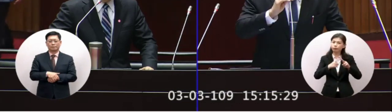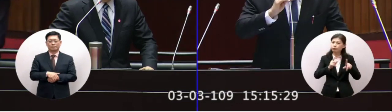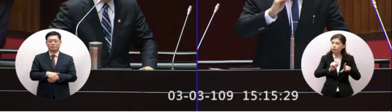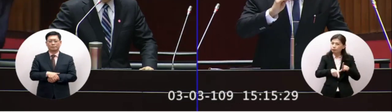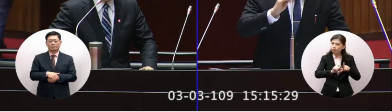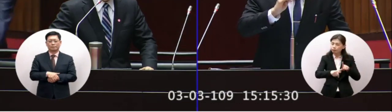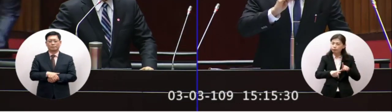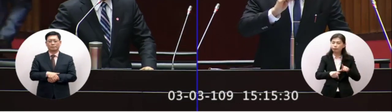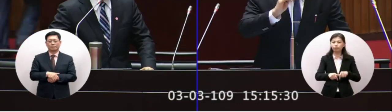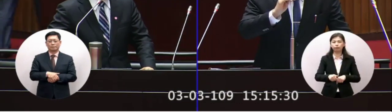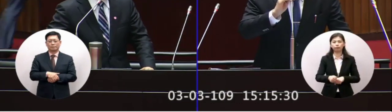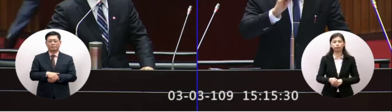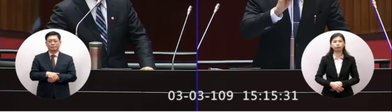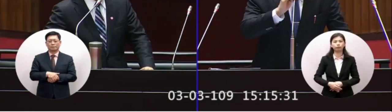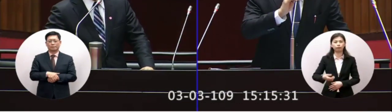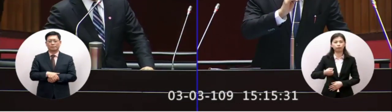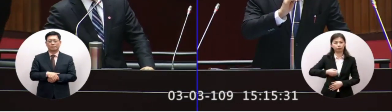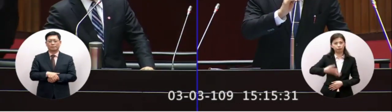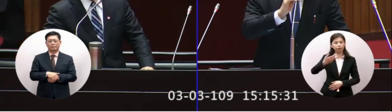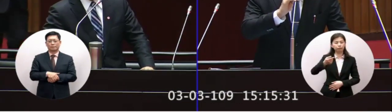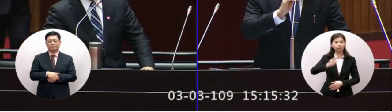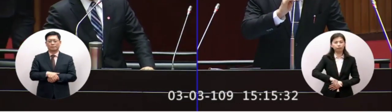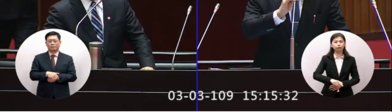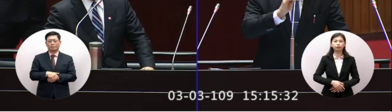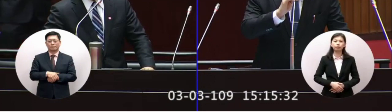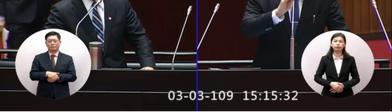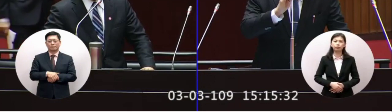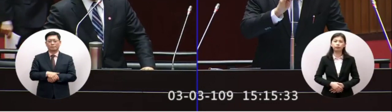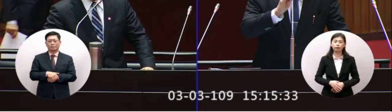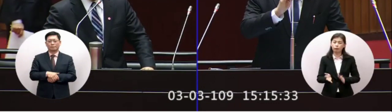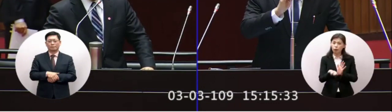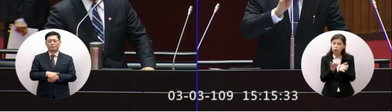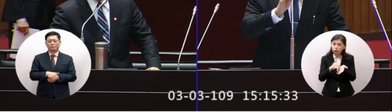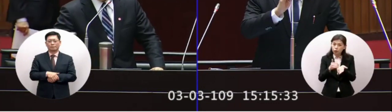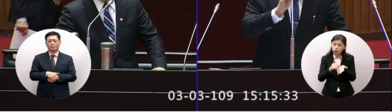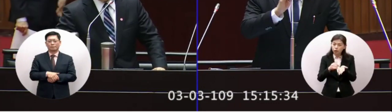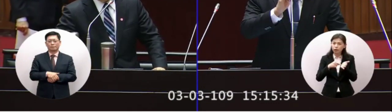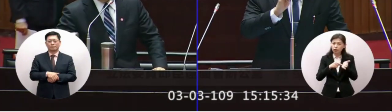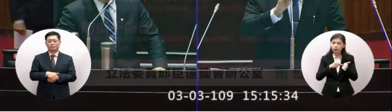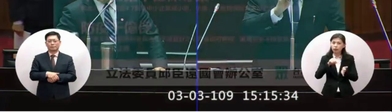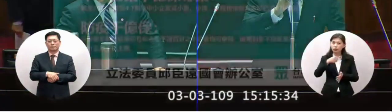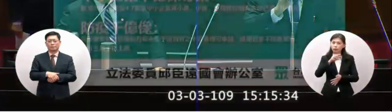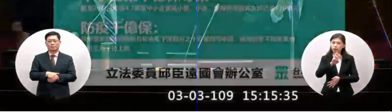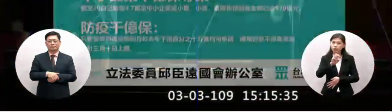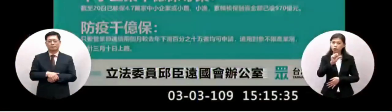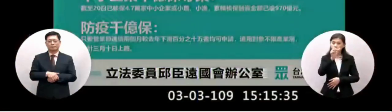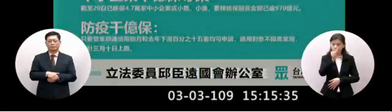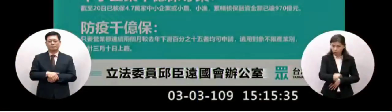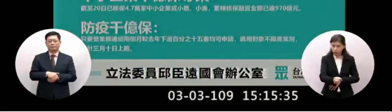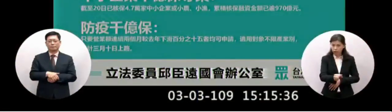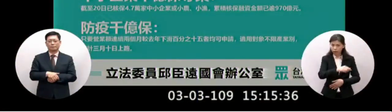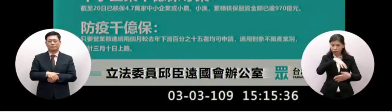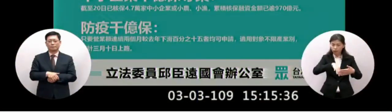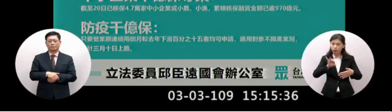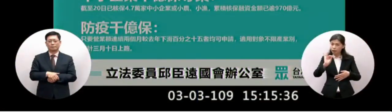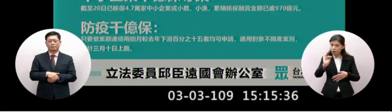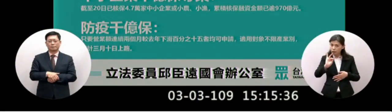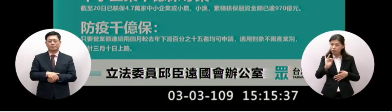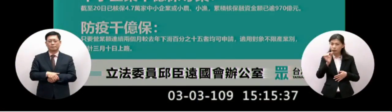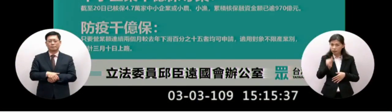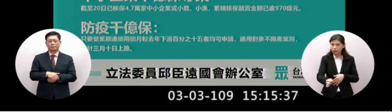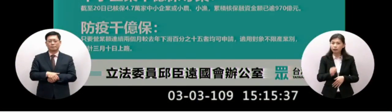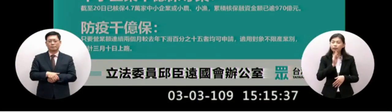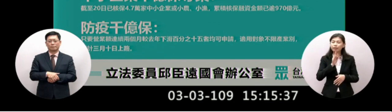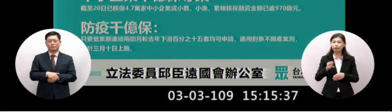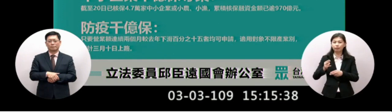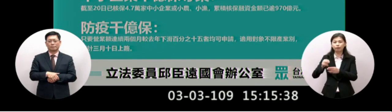的部分。来下一页。中小企业的部分这一次针对整个预算编了135亿，大概有100亿是针对这个信保基金的这个